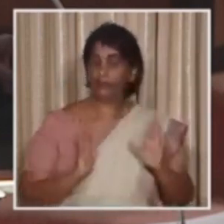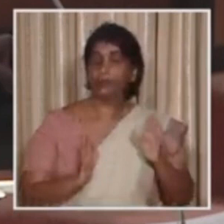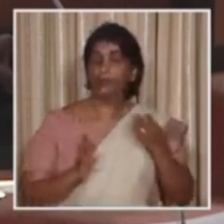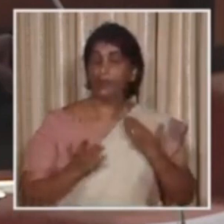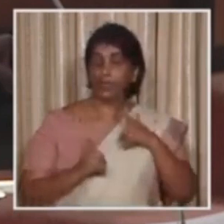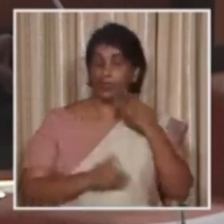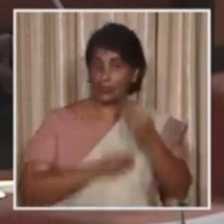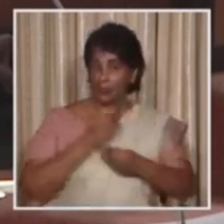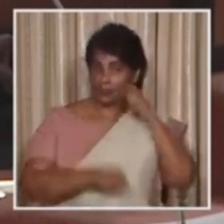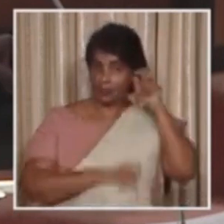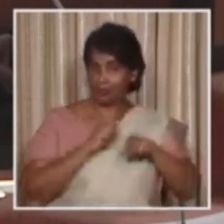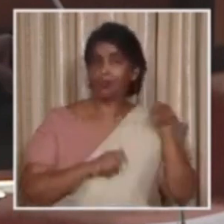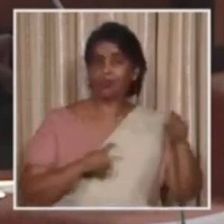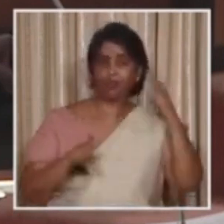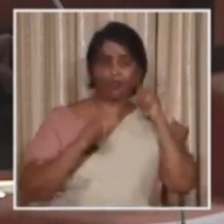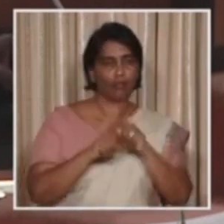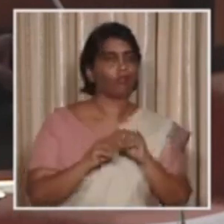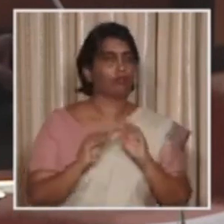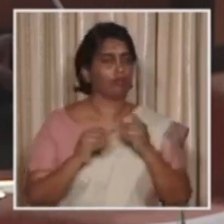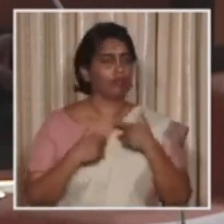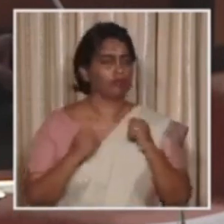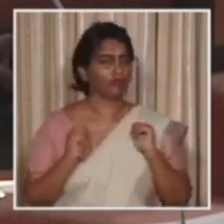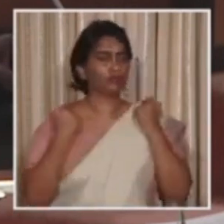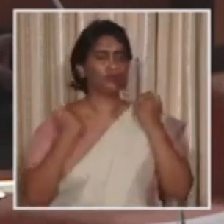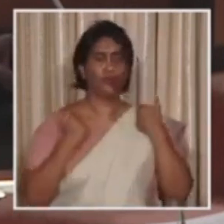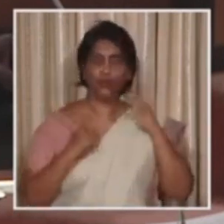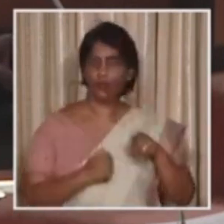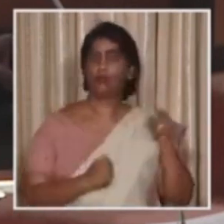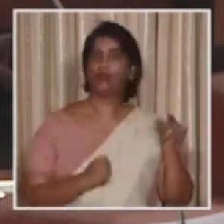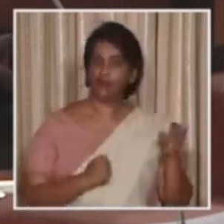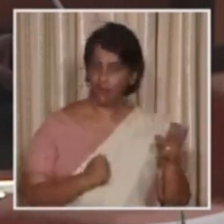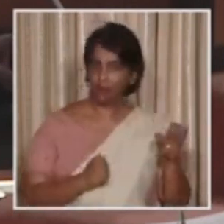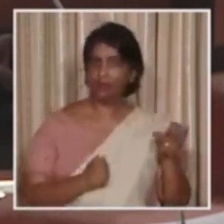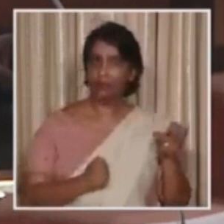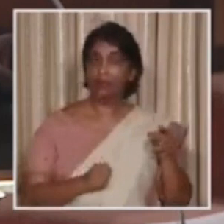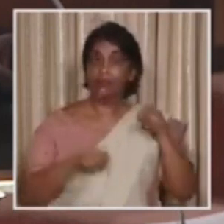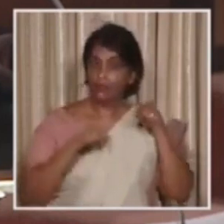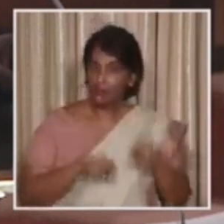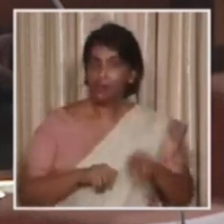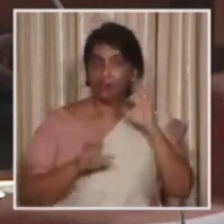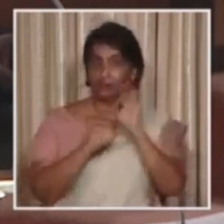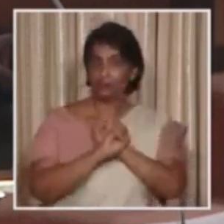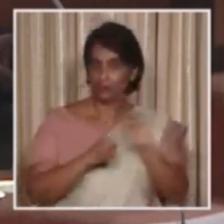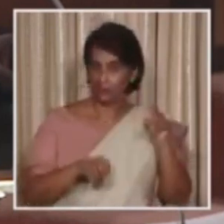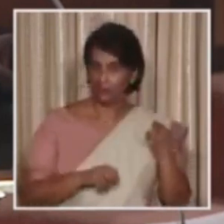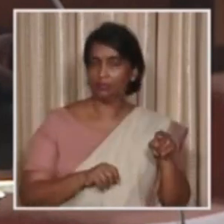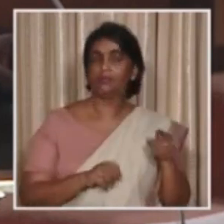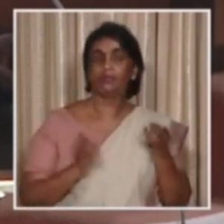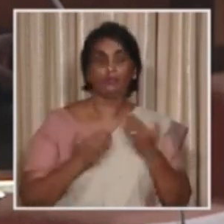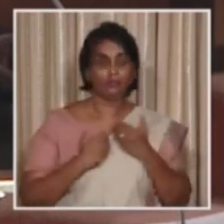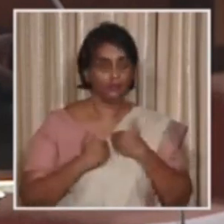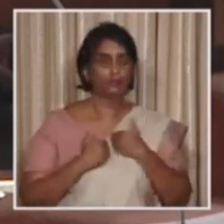இதிலே அச்சம் கொண்டிருக்கிறார்கள். எங்களை பொறுத்தமட்டிலே இந்த இந்த இந்த இந்த விடயம், இந்த கூற்று எங்களையும்